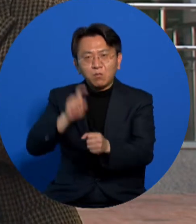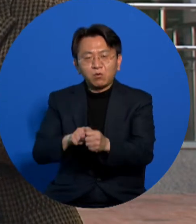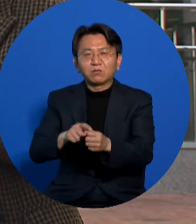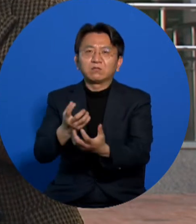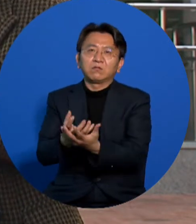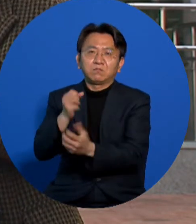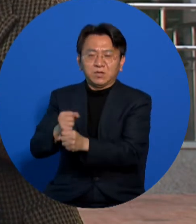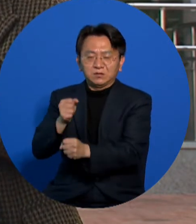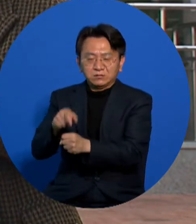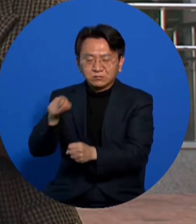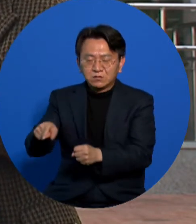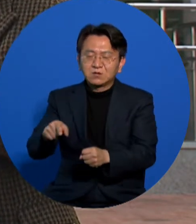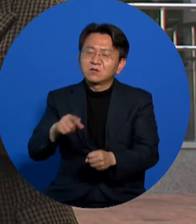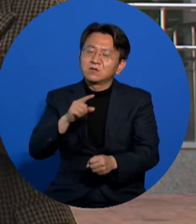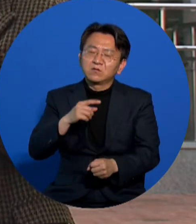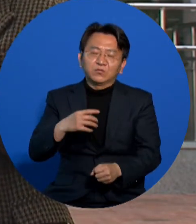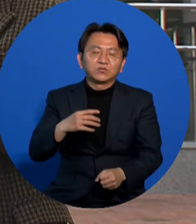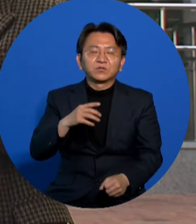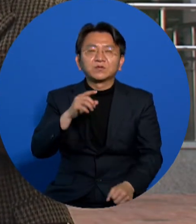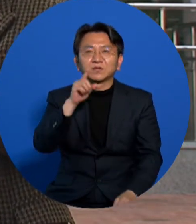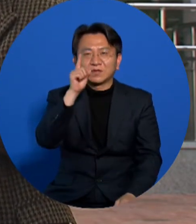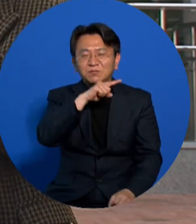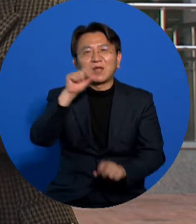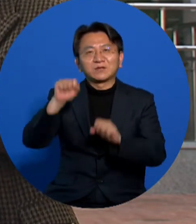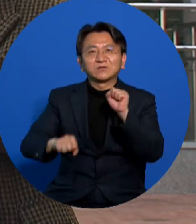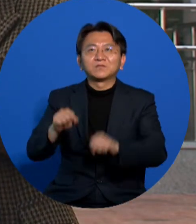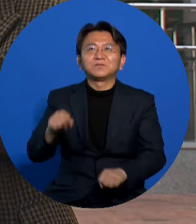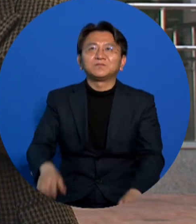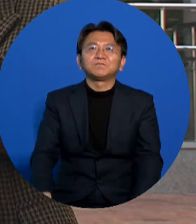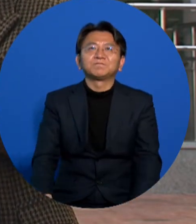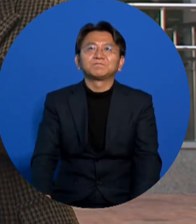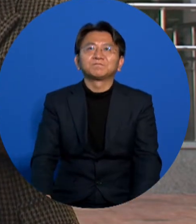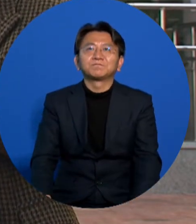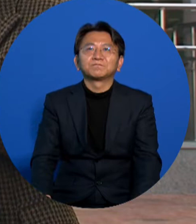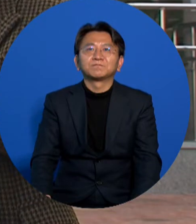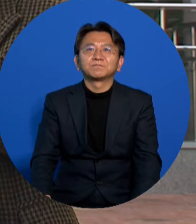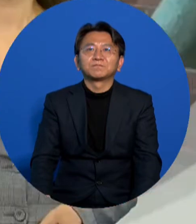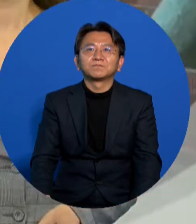가라앉긴 쉽지 않을 전망입니다. YTN 황보혜경입니다.